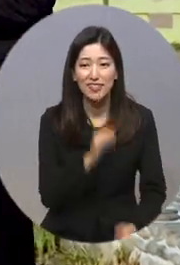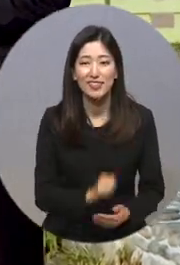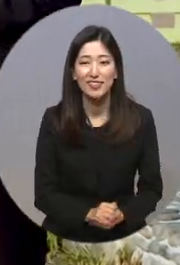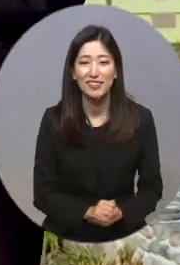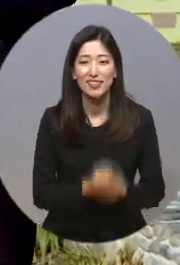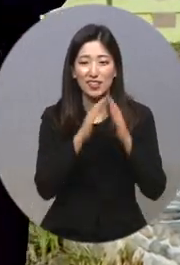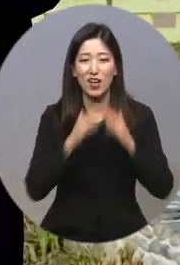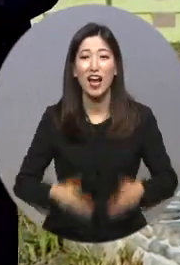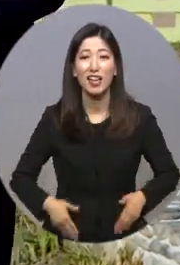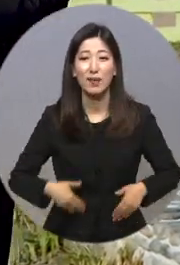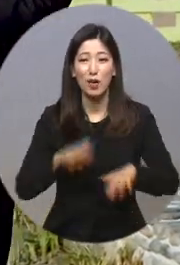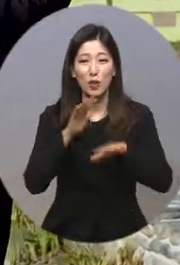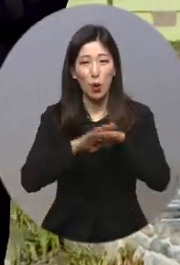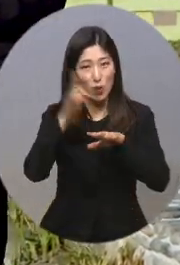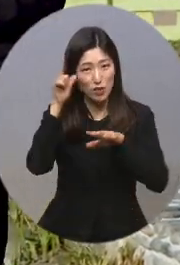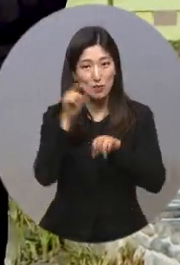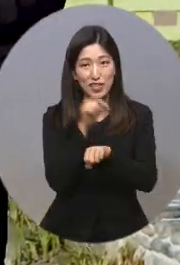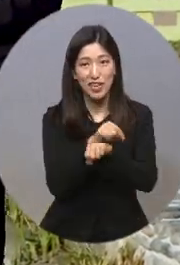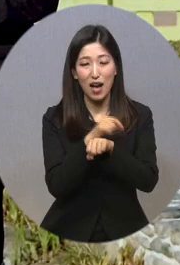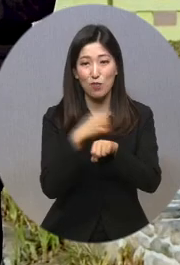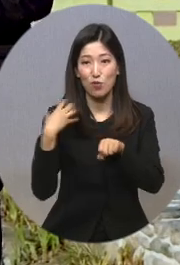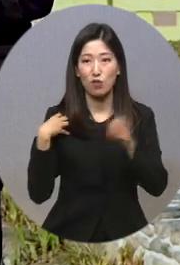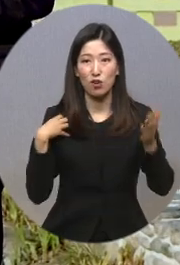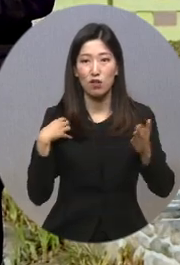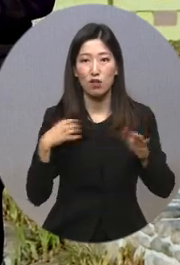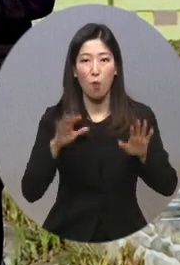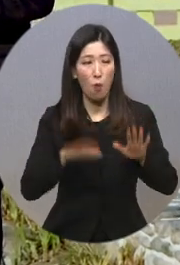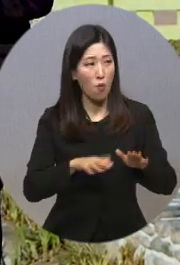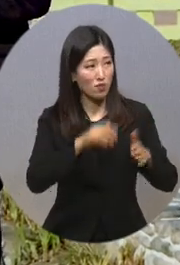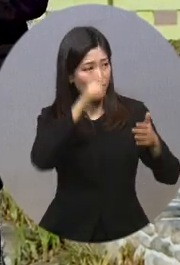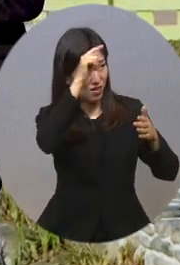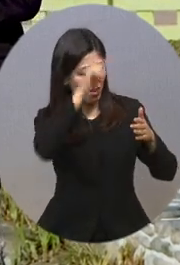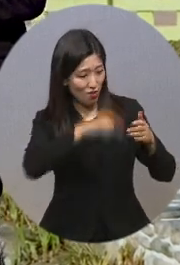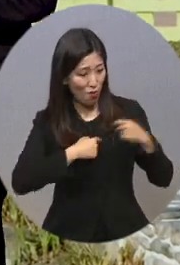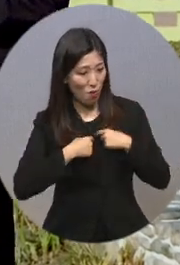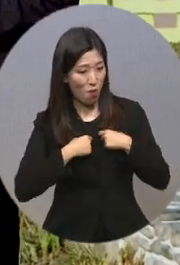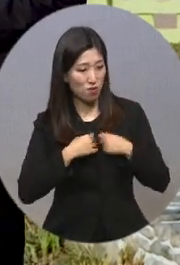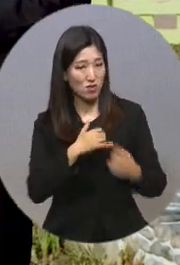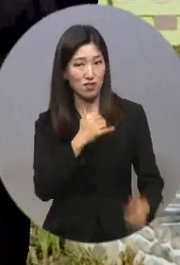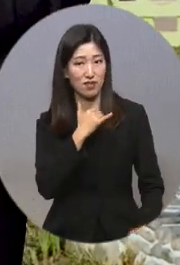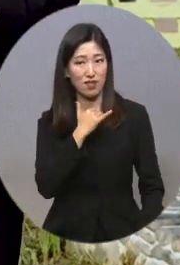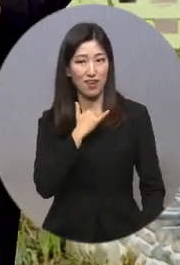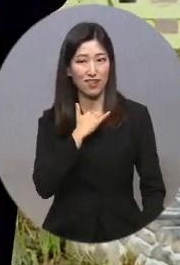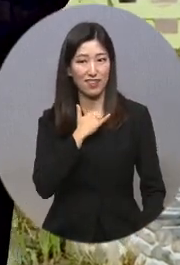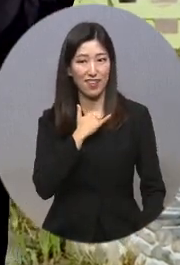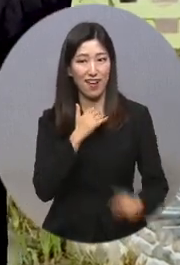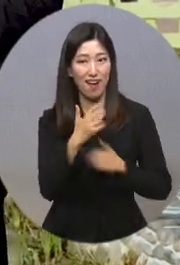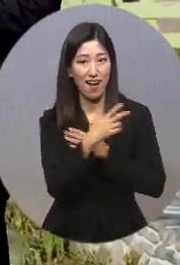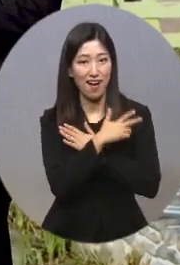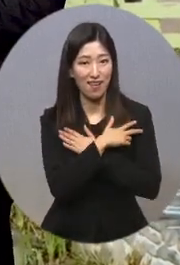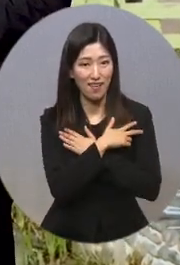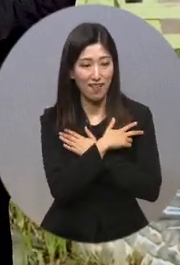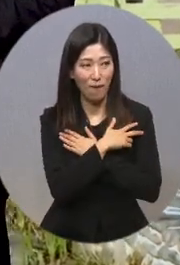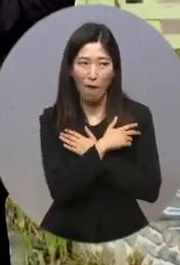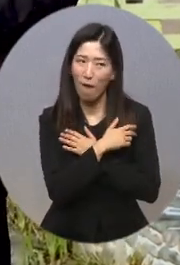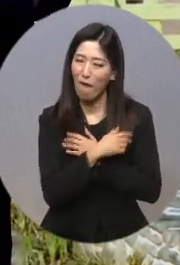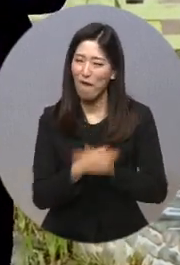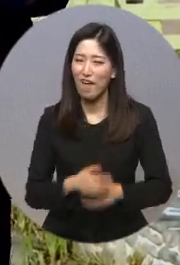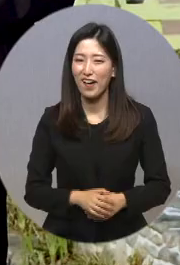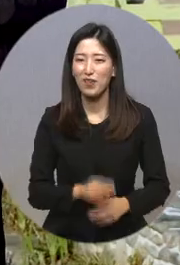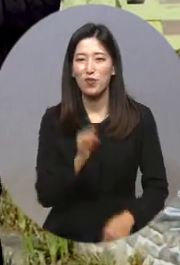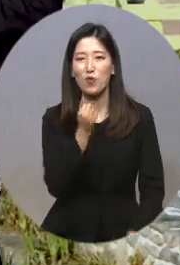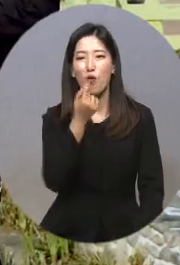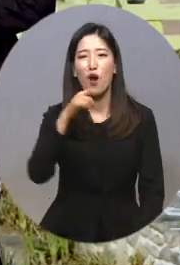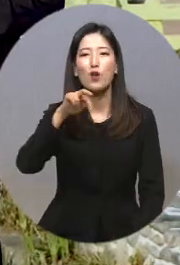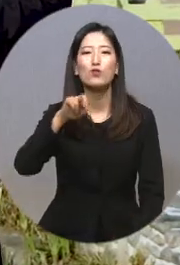우리 서동순 팀장님이신데 오늘 파숑이 넥타이? 네네. 네, 네. 하순에 네. 이